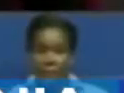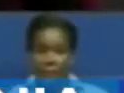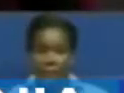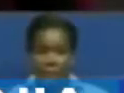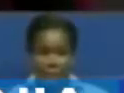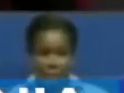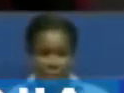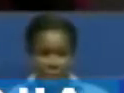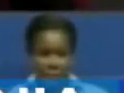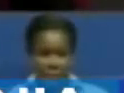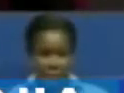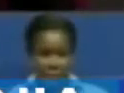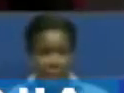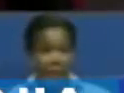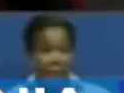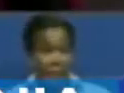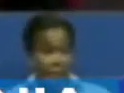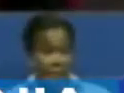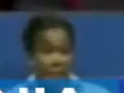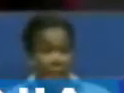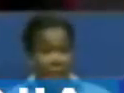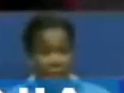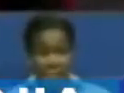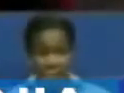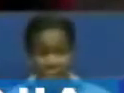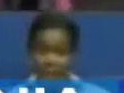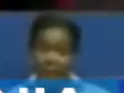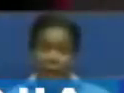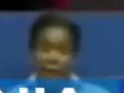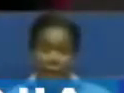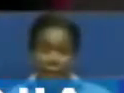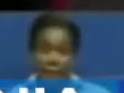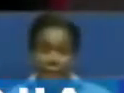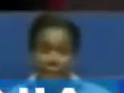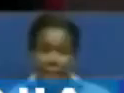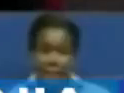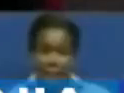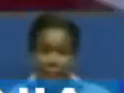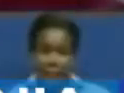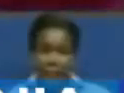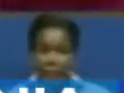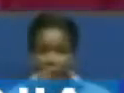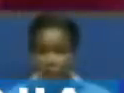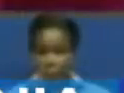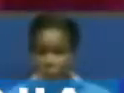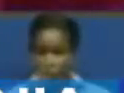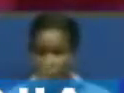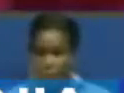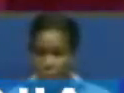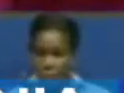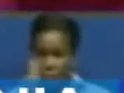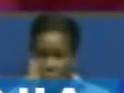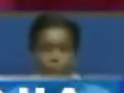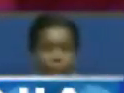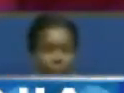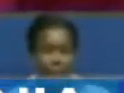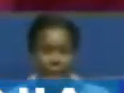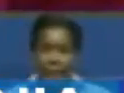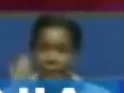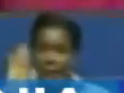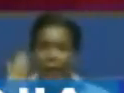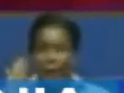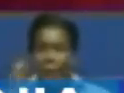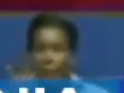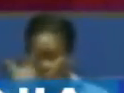Mimi Samia Suluhu Hassan naapa kwamba nitakuwa mwaminifu kwa Jamhuri ya Muungano